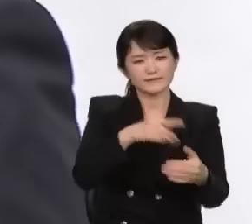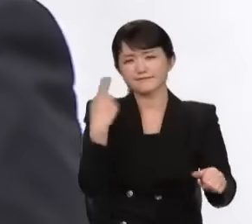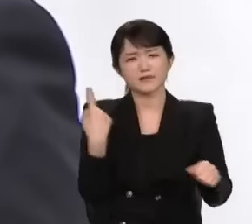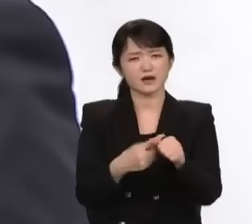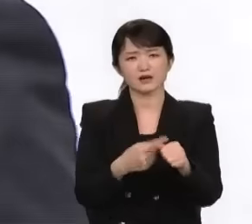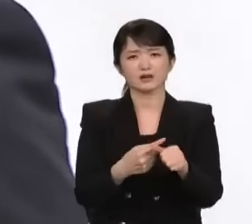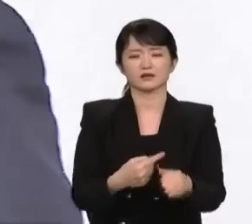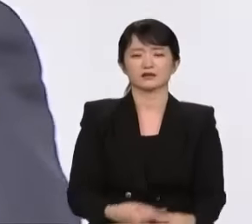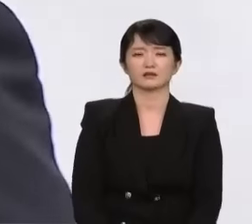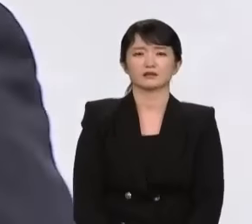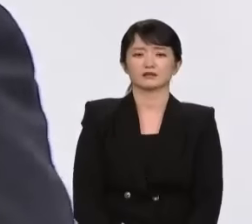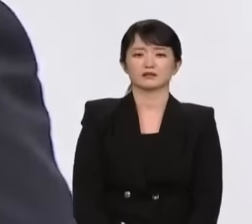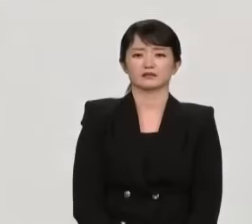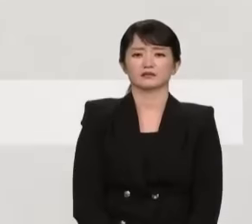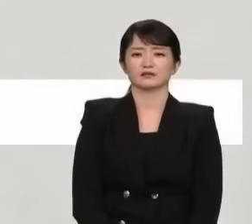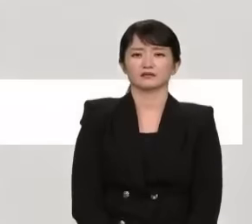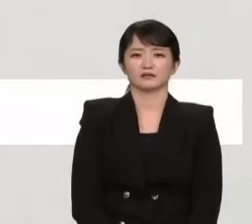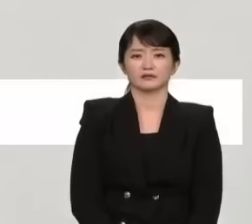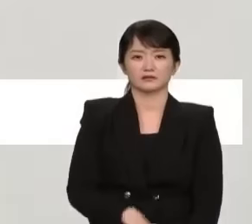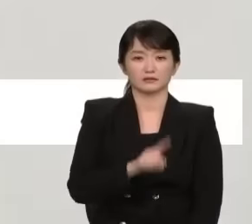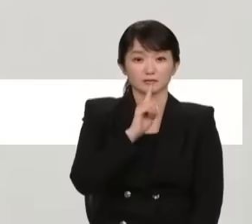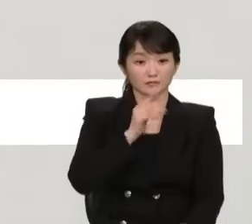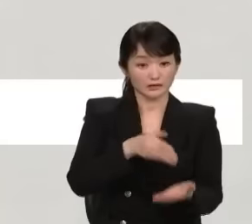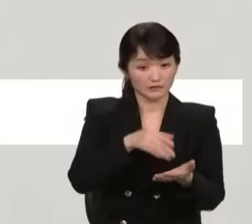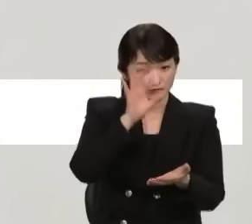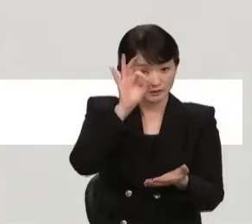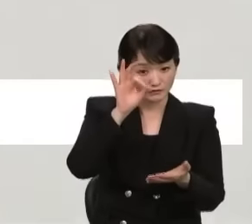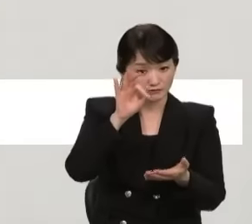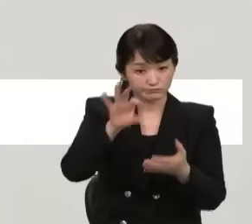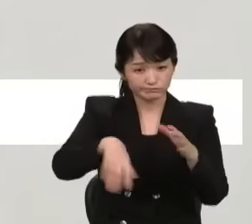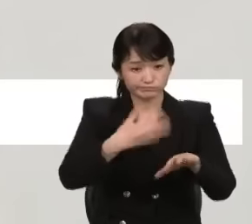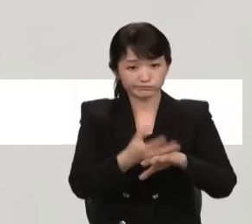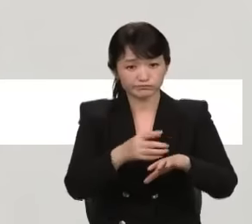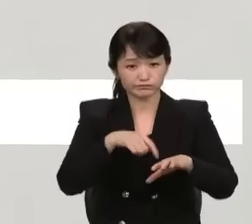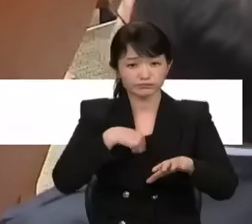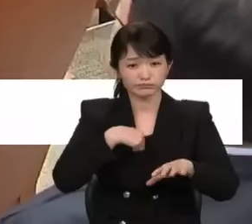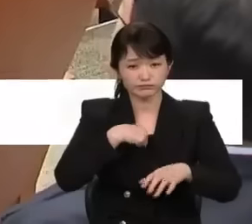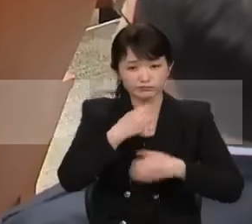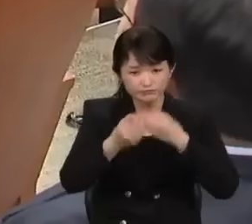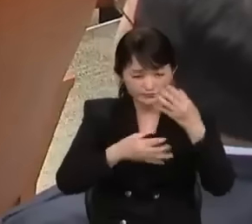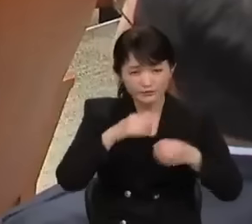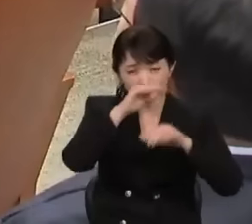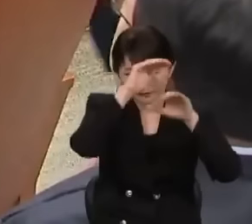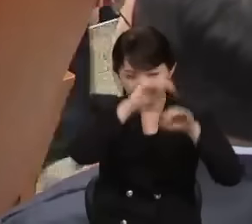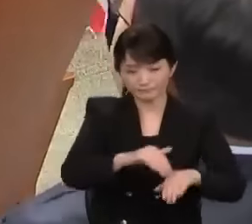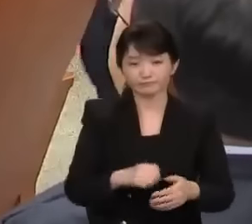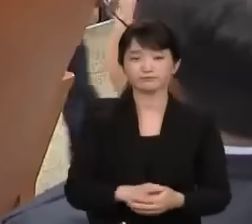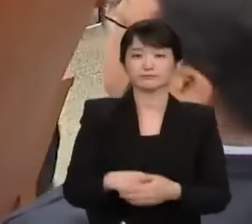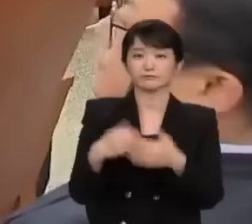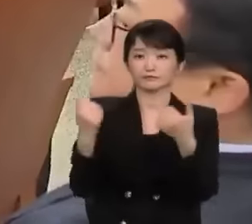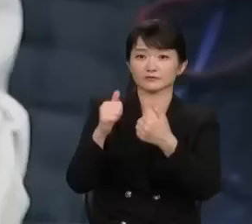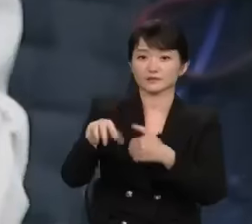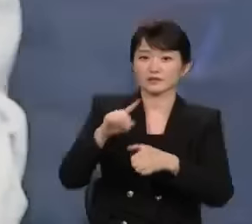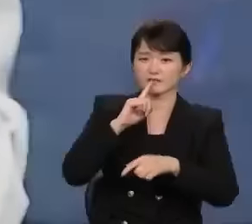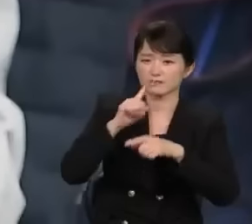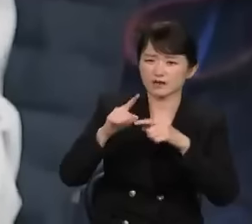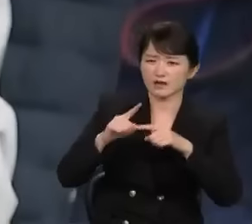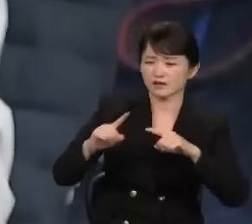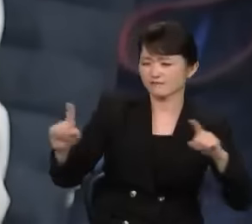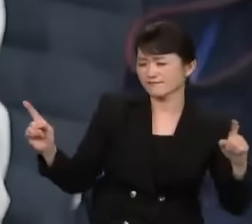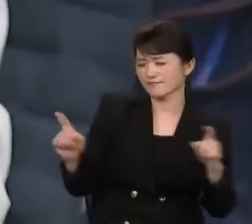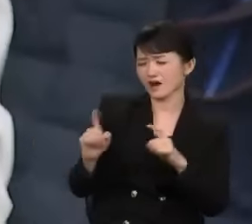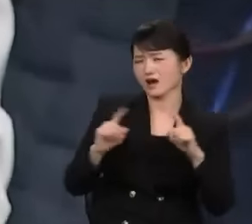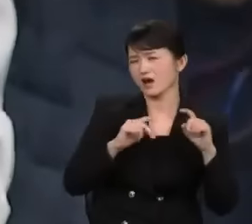비판했습니다. 사실상 내란을 자백하는 취지의 내용이었습니다. 곧이어 회의장엔 고성이 오가기